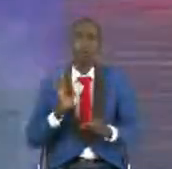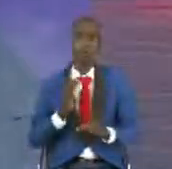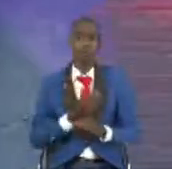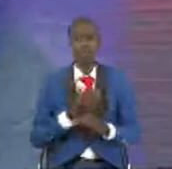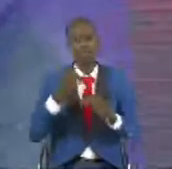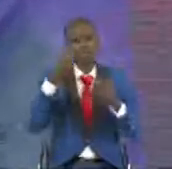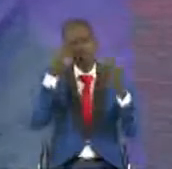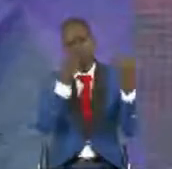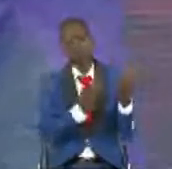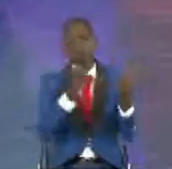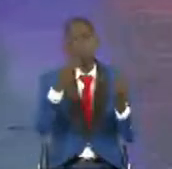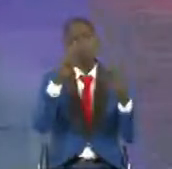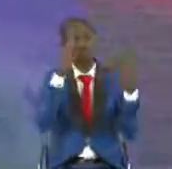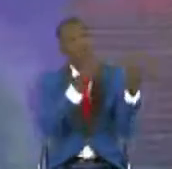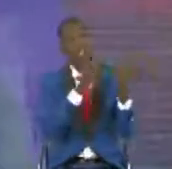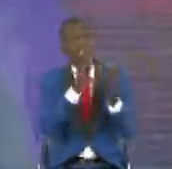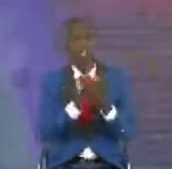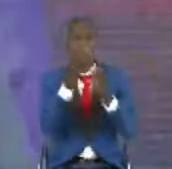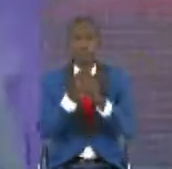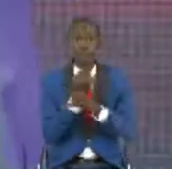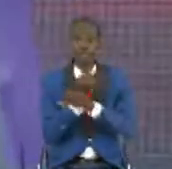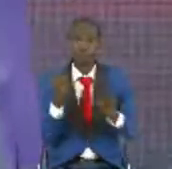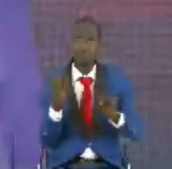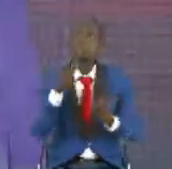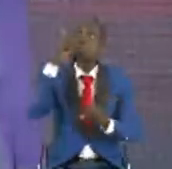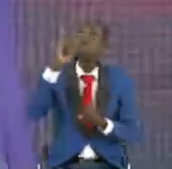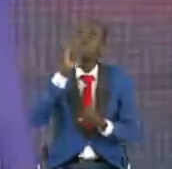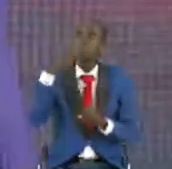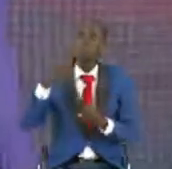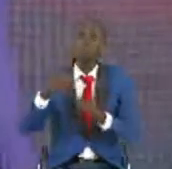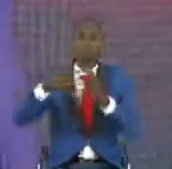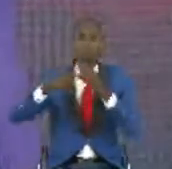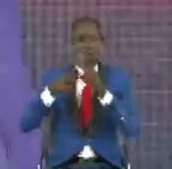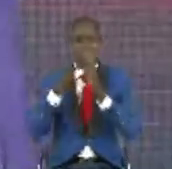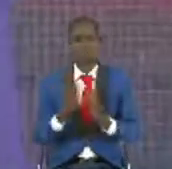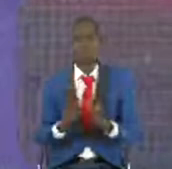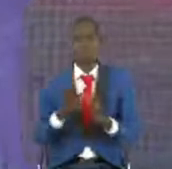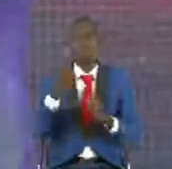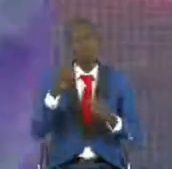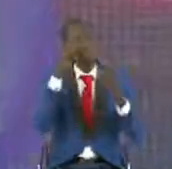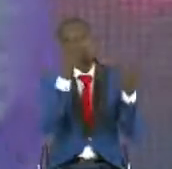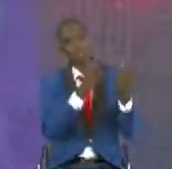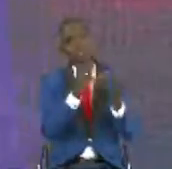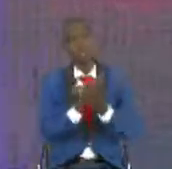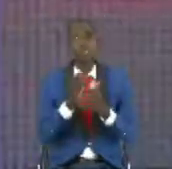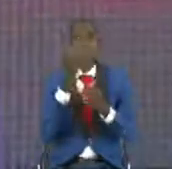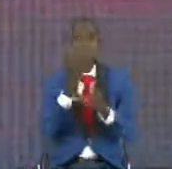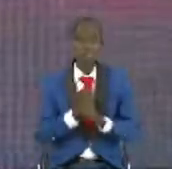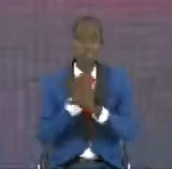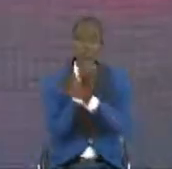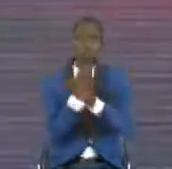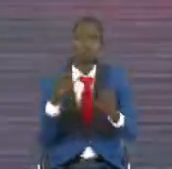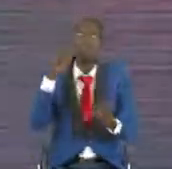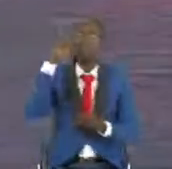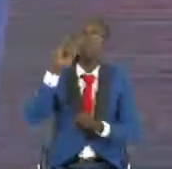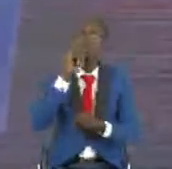qui obtient le salut, il est l'auteur. La foi qui obtient la guérison, c'est lui l'auteur. La foi qui obtient la rédemption,